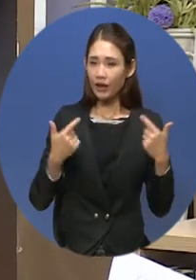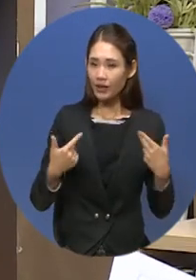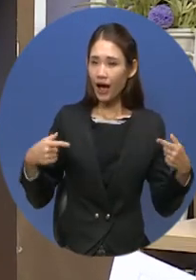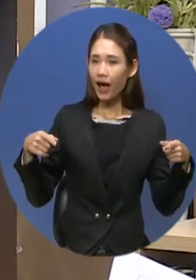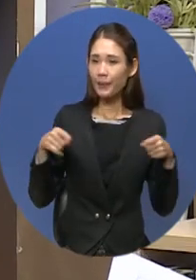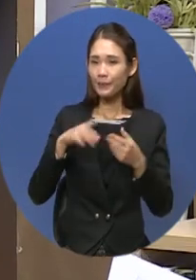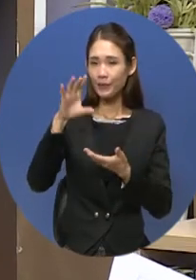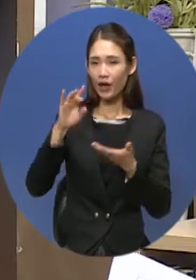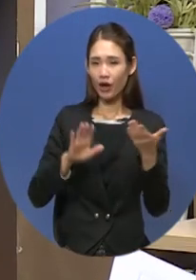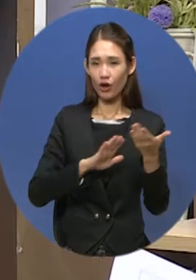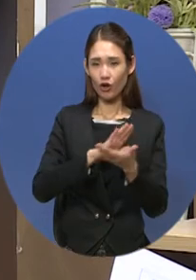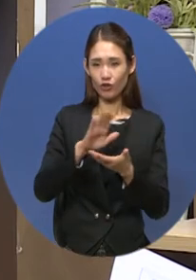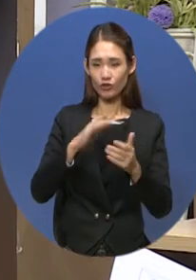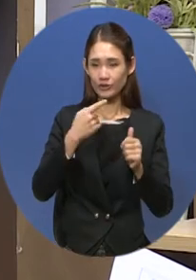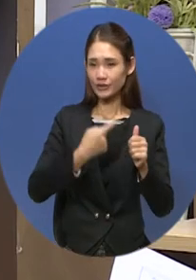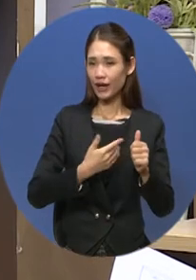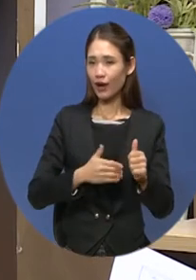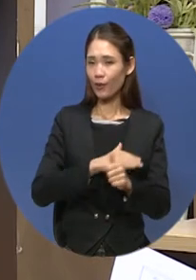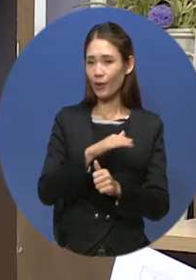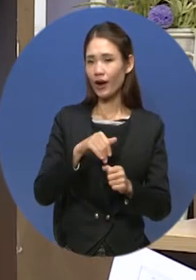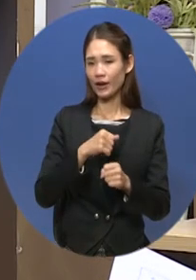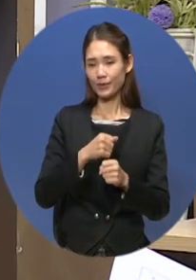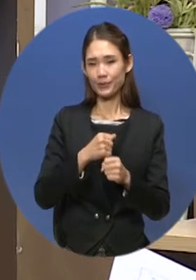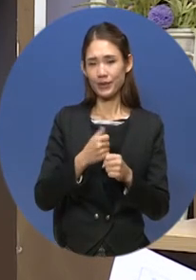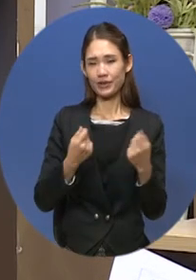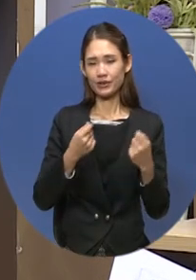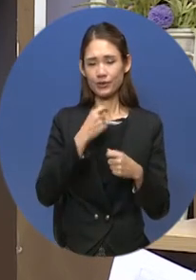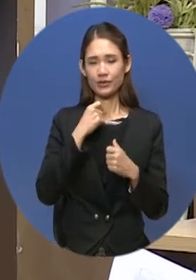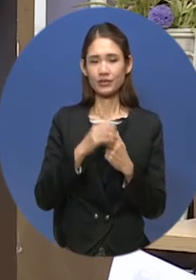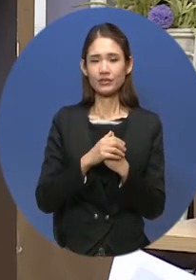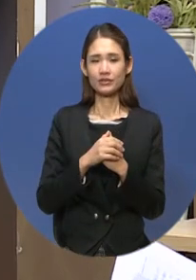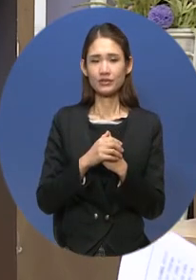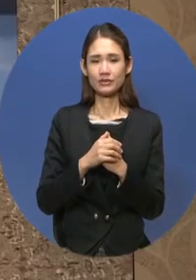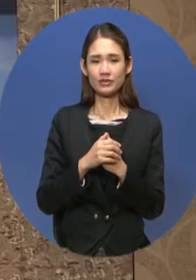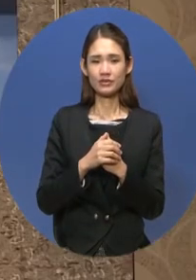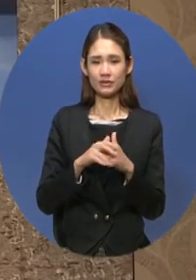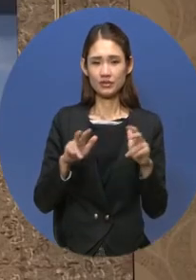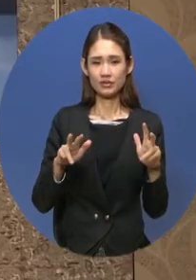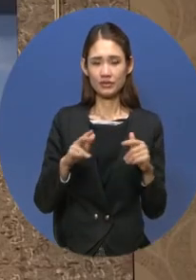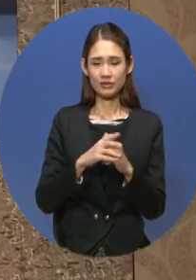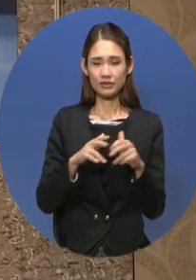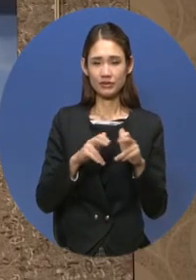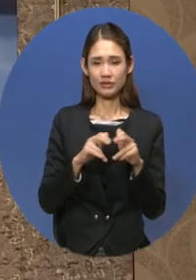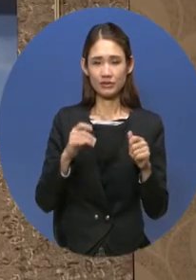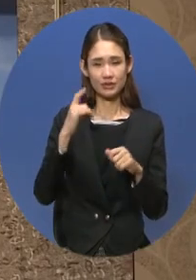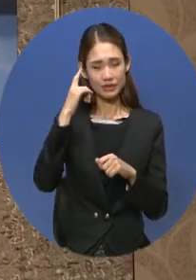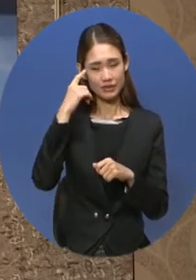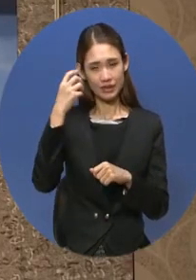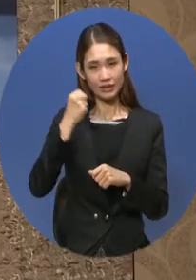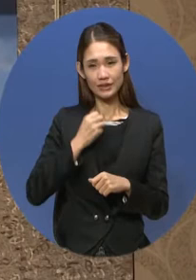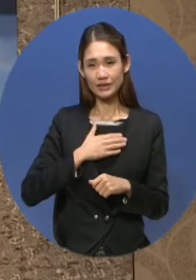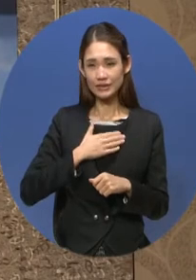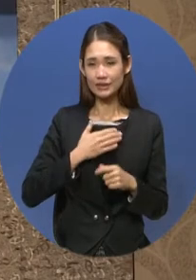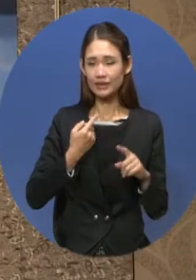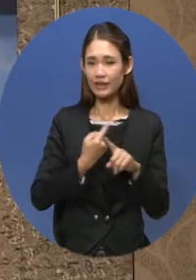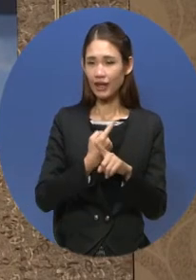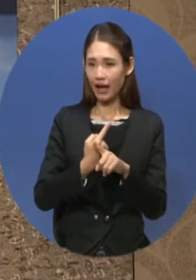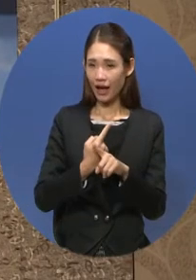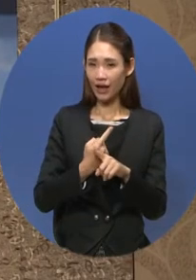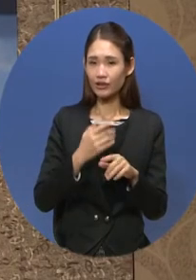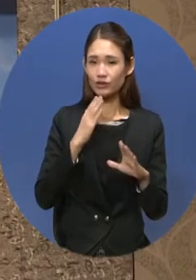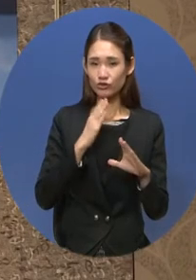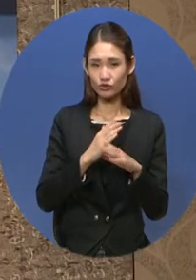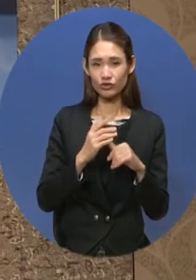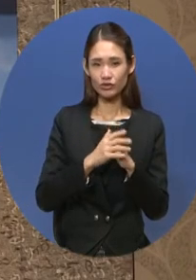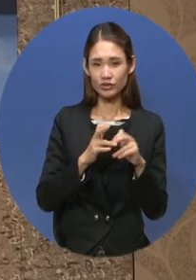그런 자연스러운 환경이 좀 만들어졌으면 하는 네. 바람이거든요. 지금은 이제 장애인에 대한 인식 개선도 많이 되어 있고 네.